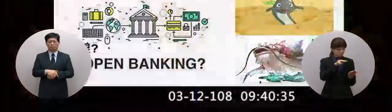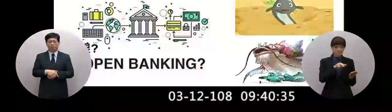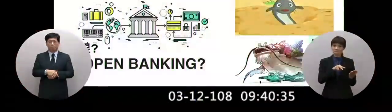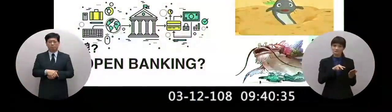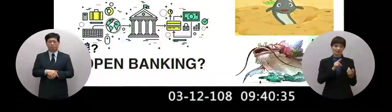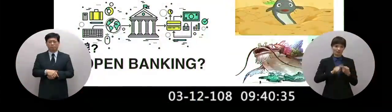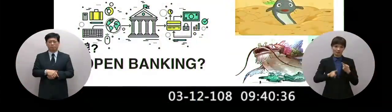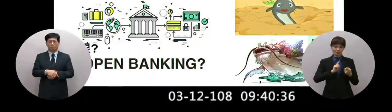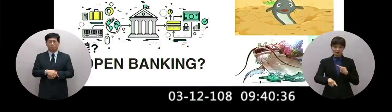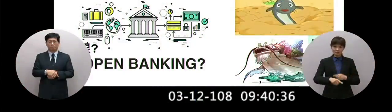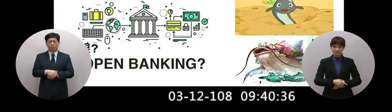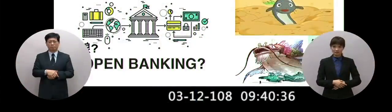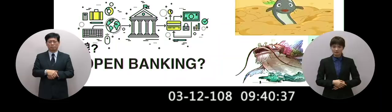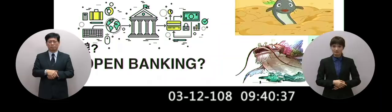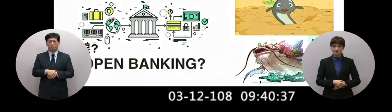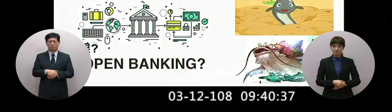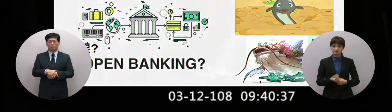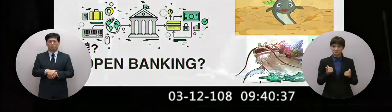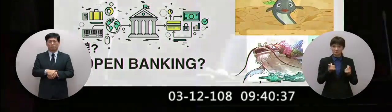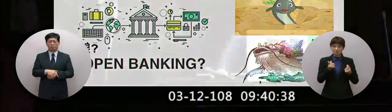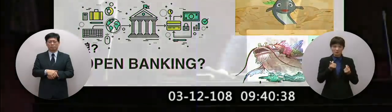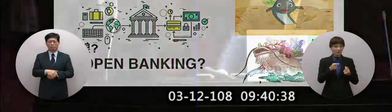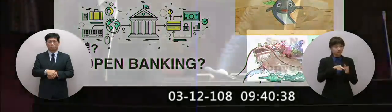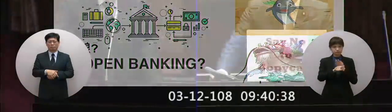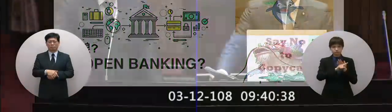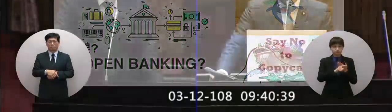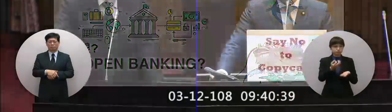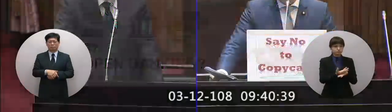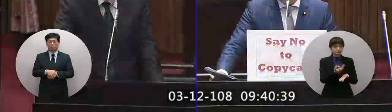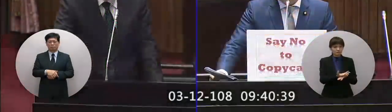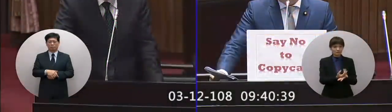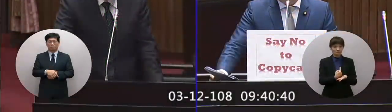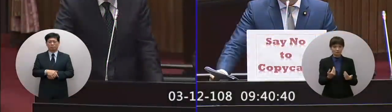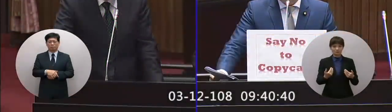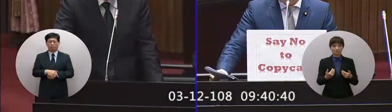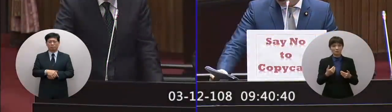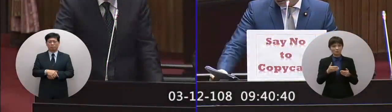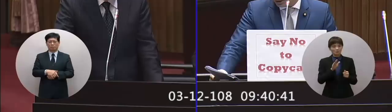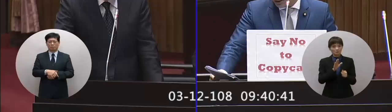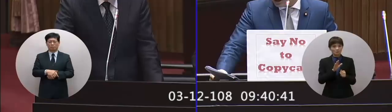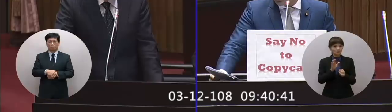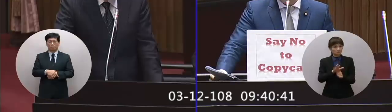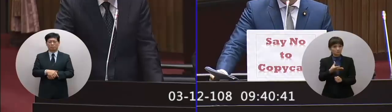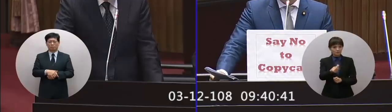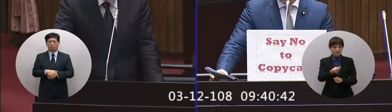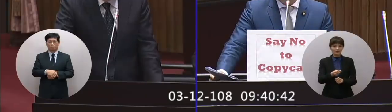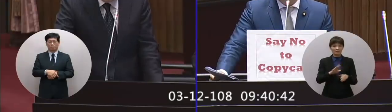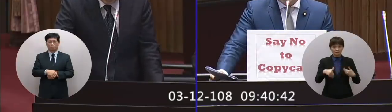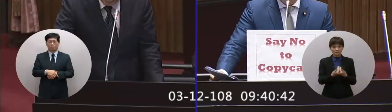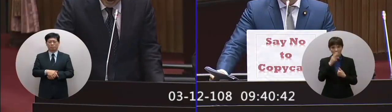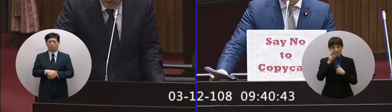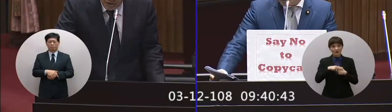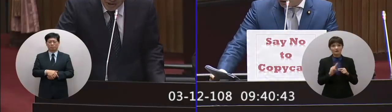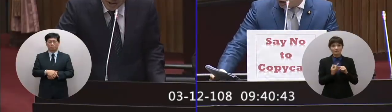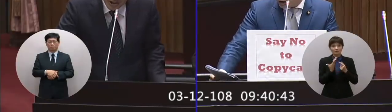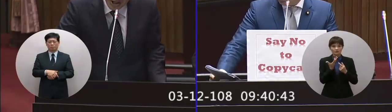是砖土啊。格远，你的不够专业，然后会把中华民国给搞垮。院长，你知不知道这件事？国